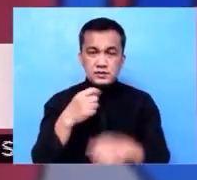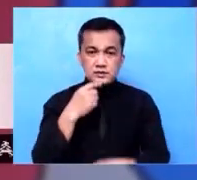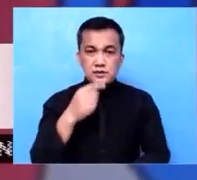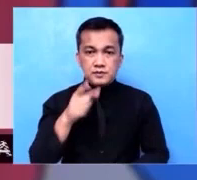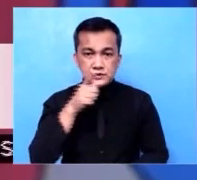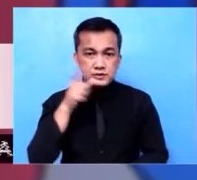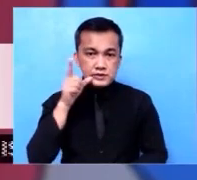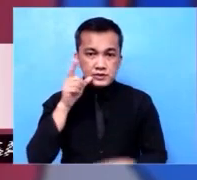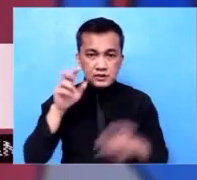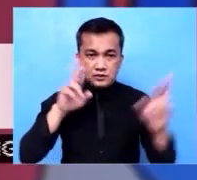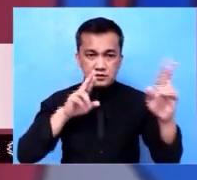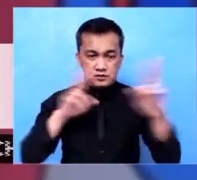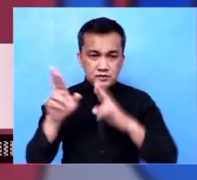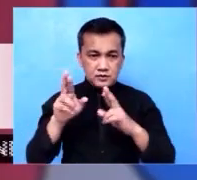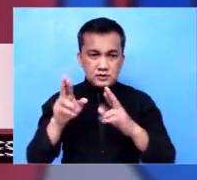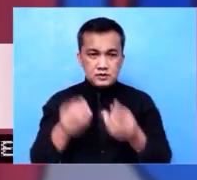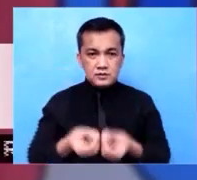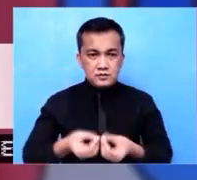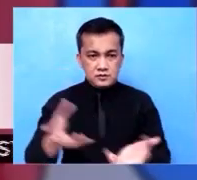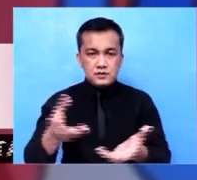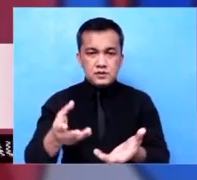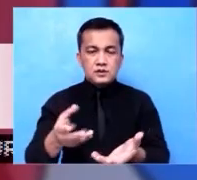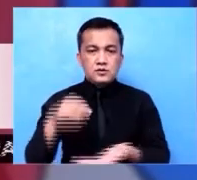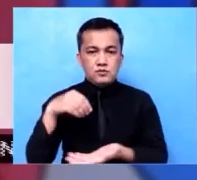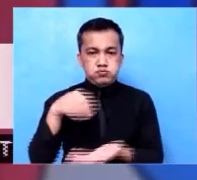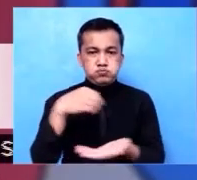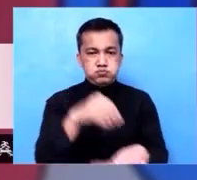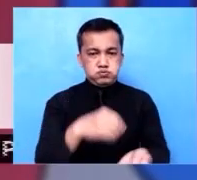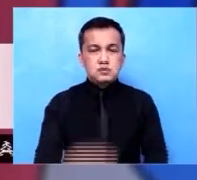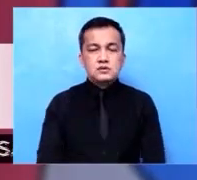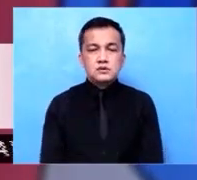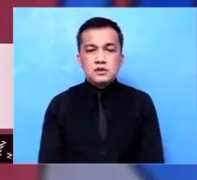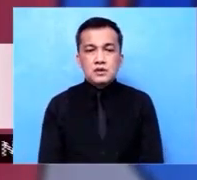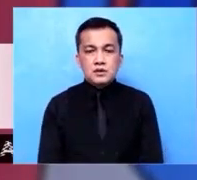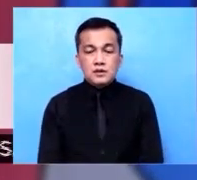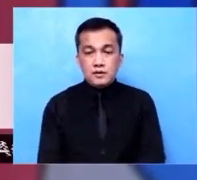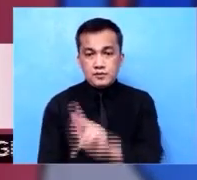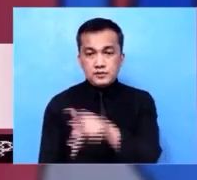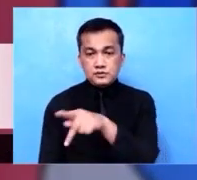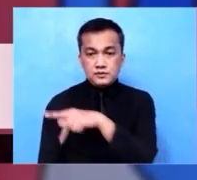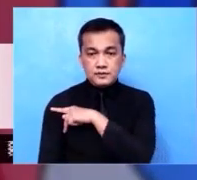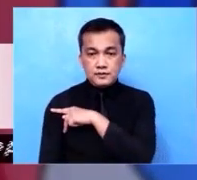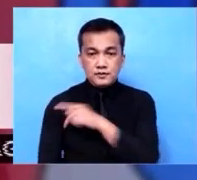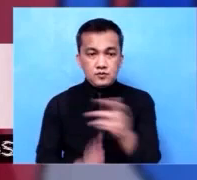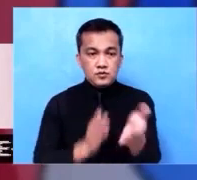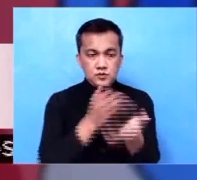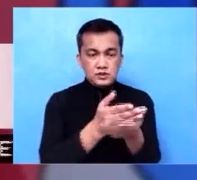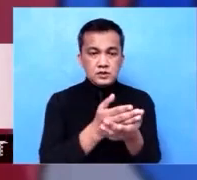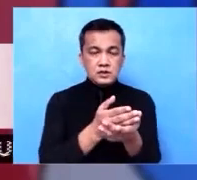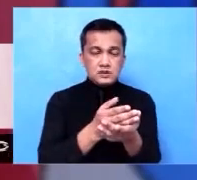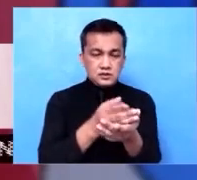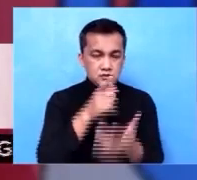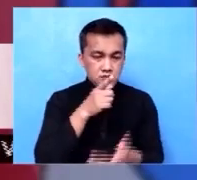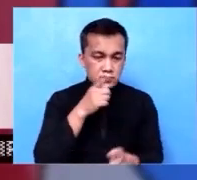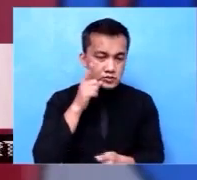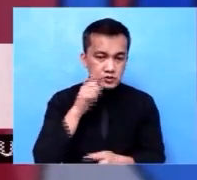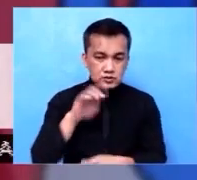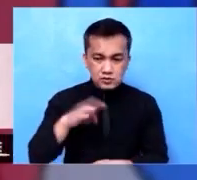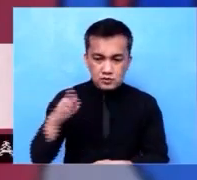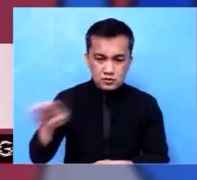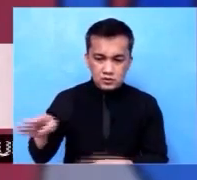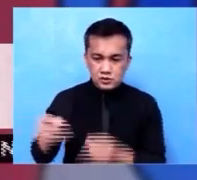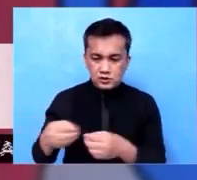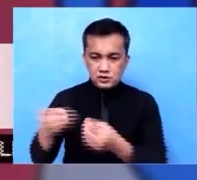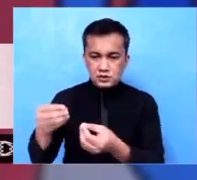ang ipamimigay nilang relief goods. Personal na rin nagpunta sa Bohol si Robredo para magbigay ng tulong at